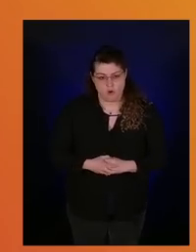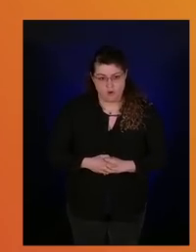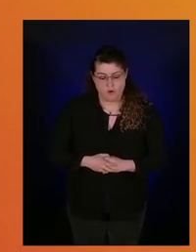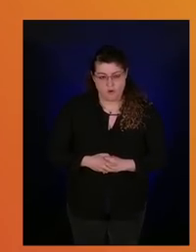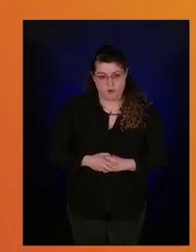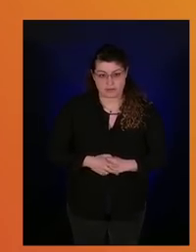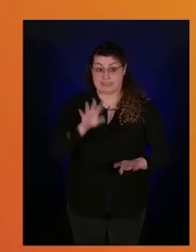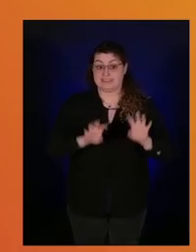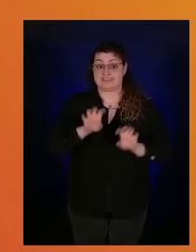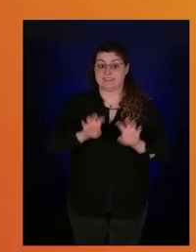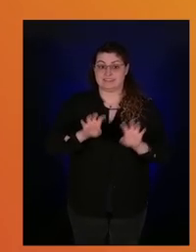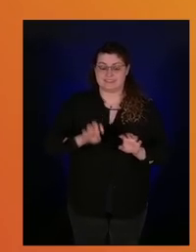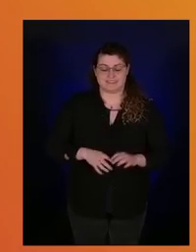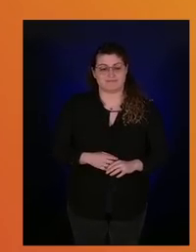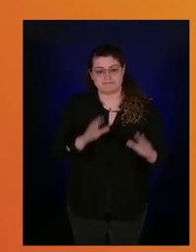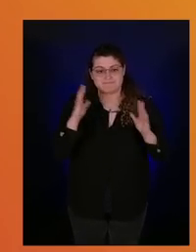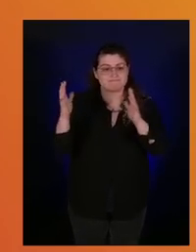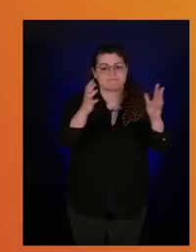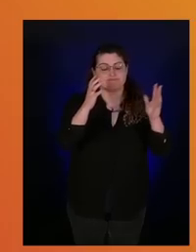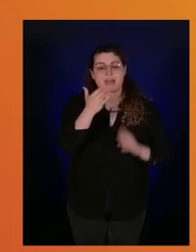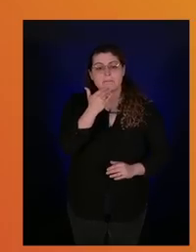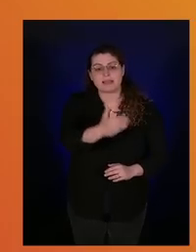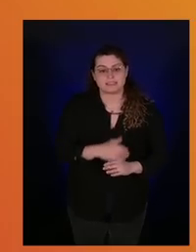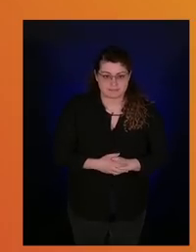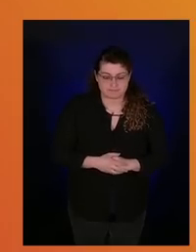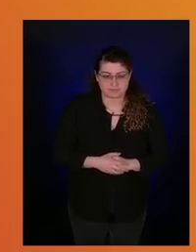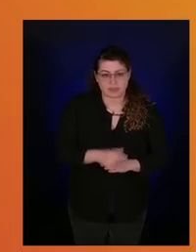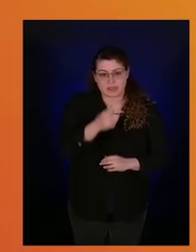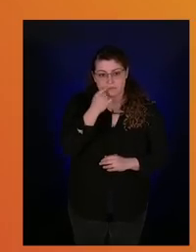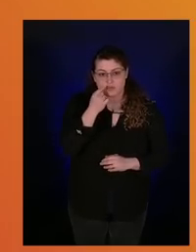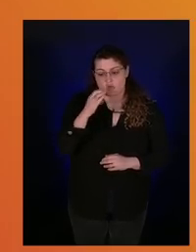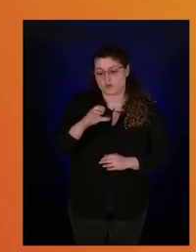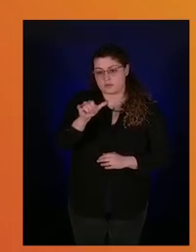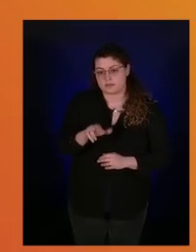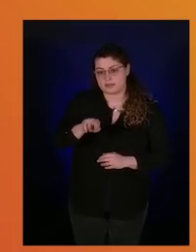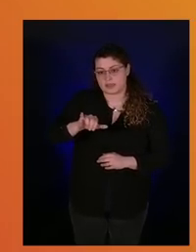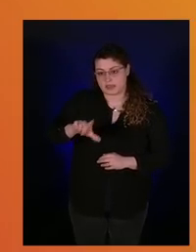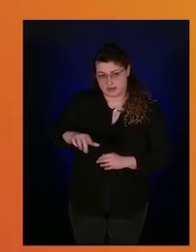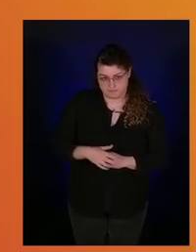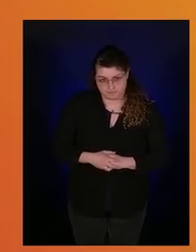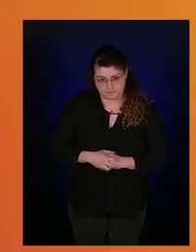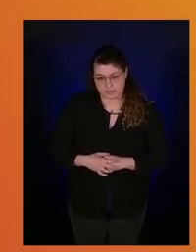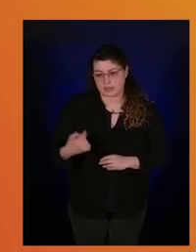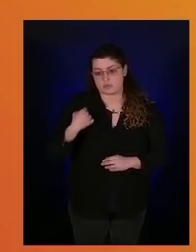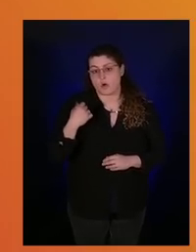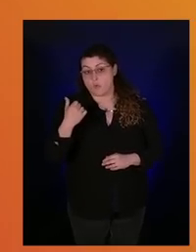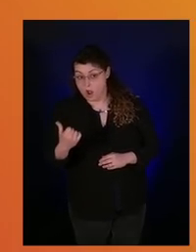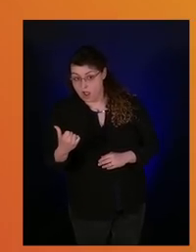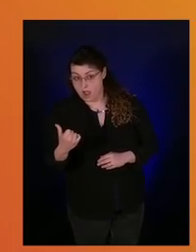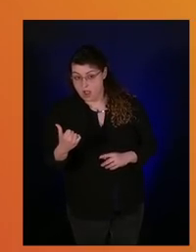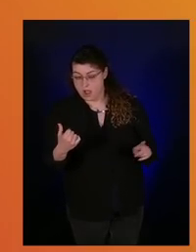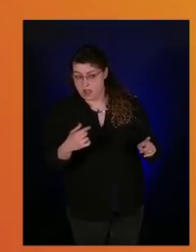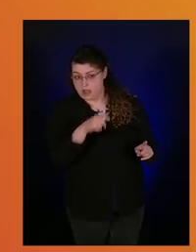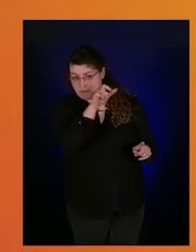Merci Muriel. Cyril Briffaut au micro numéro 1. Et se